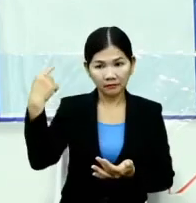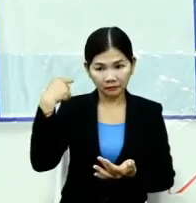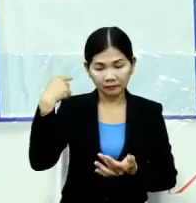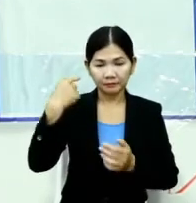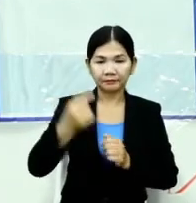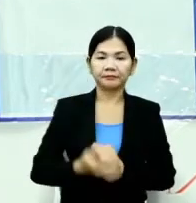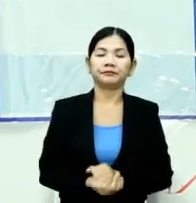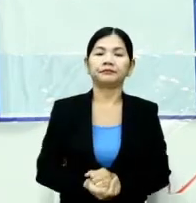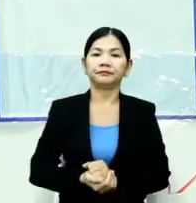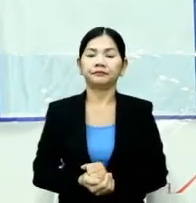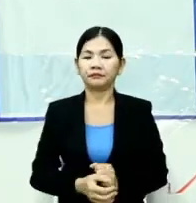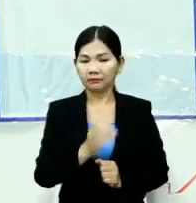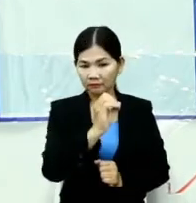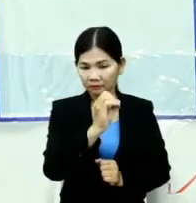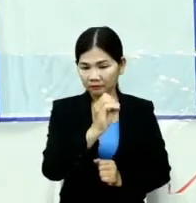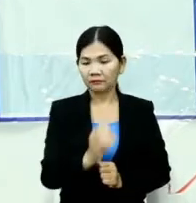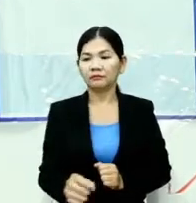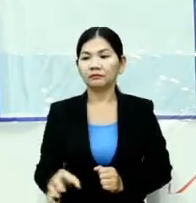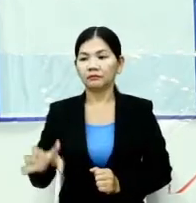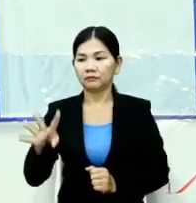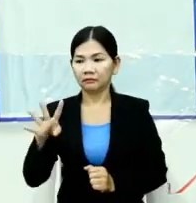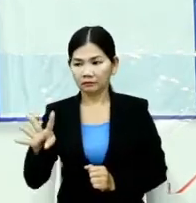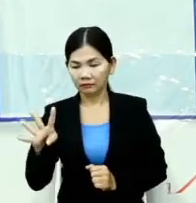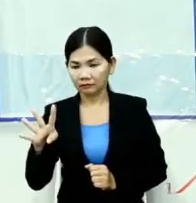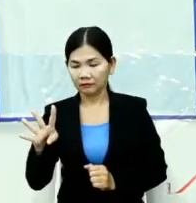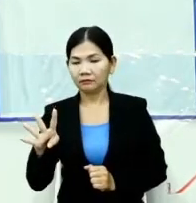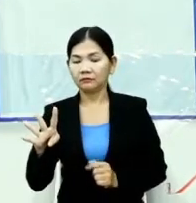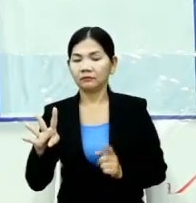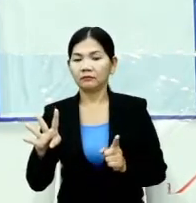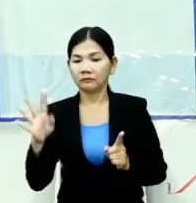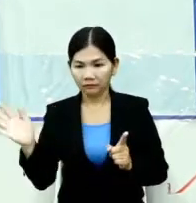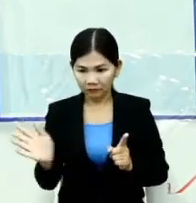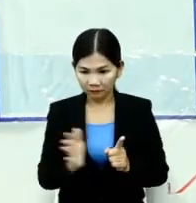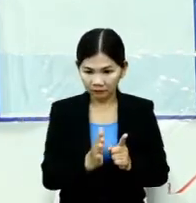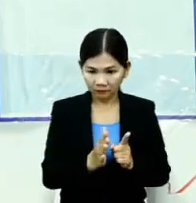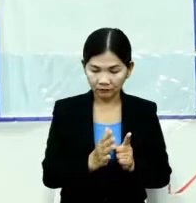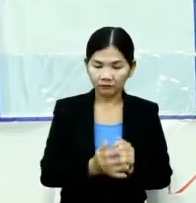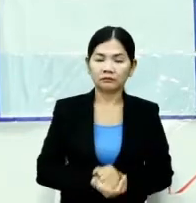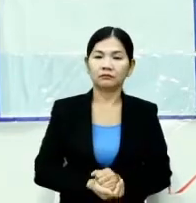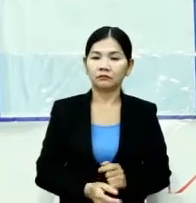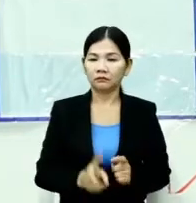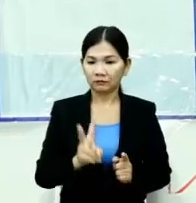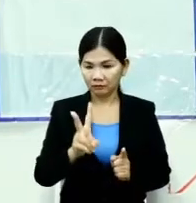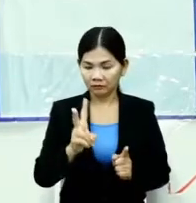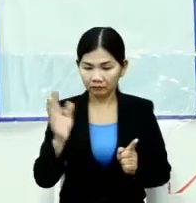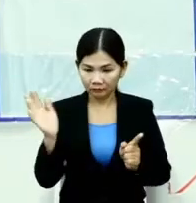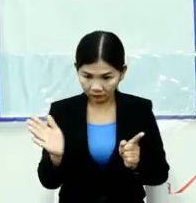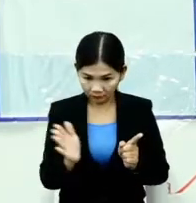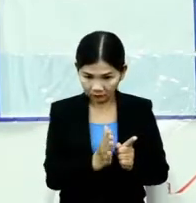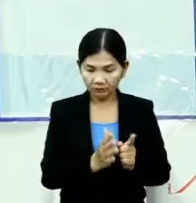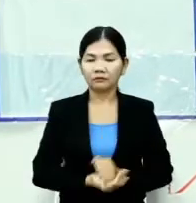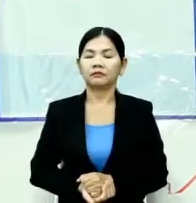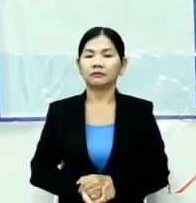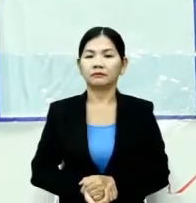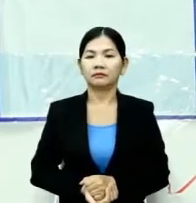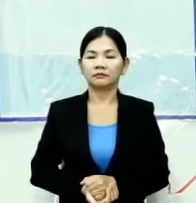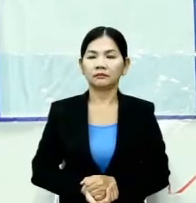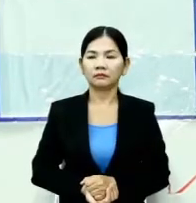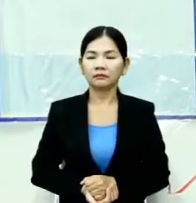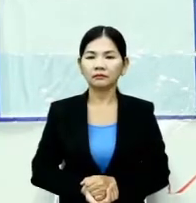ចំពោះលេខ0រហូតដល់លេខ4គឺយើងត្រូវបង្កត់បង្កត់ចោះអញ្ចឹងលេខ2នេះយើងប្រកាសជាត្រូវបង្កត់បង្កត់ចោះអញ្